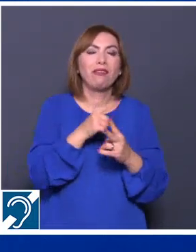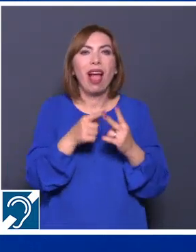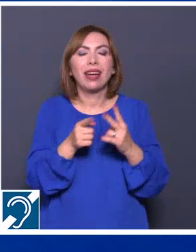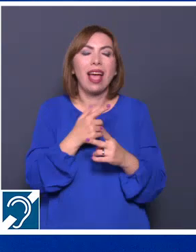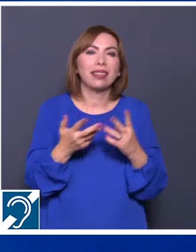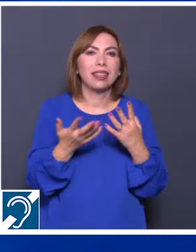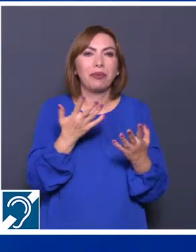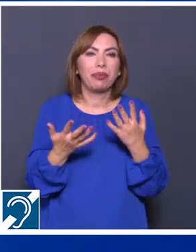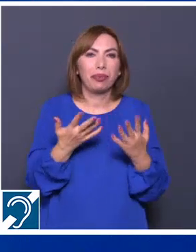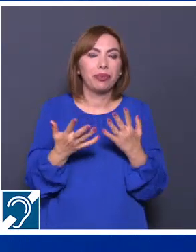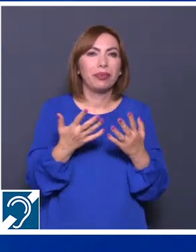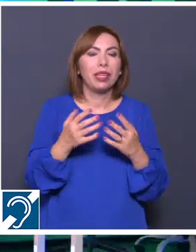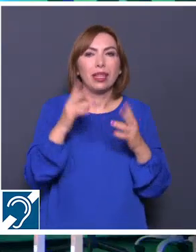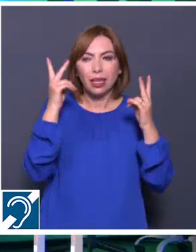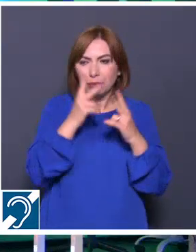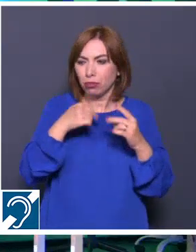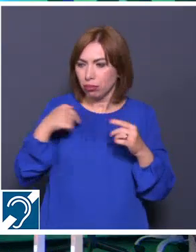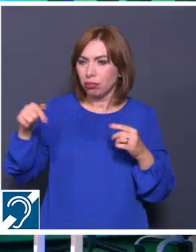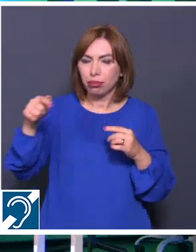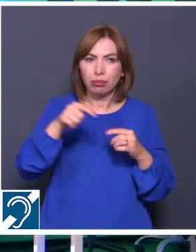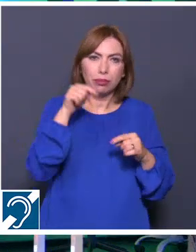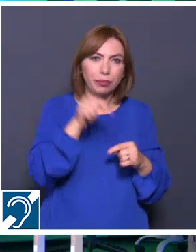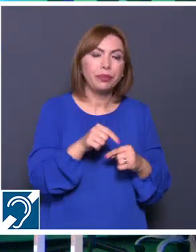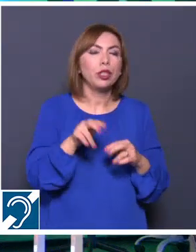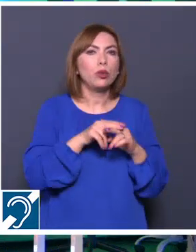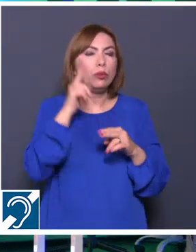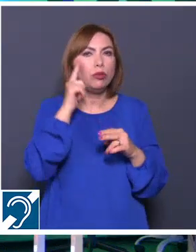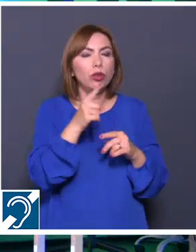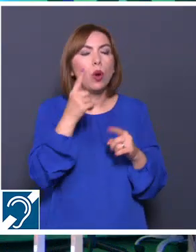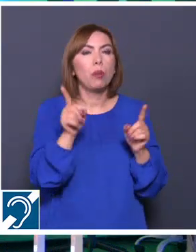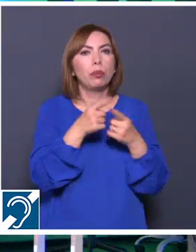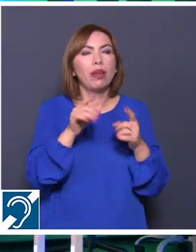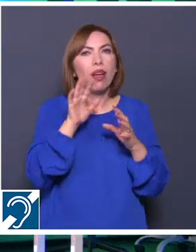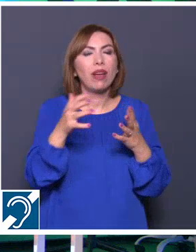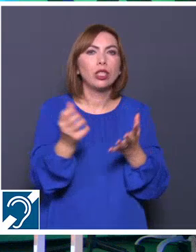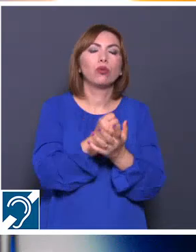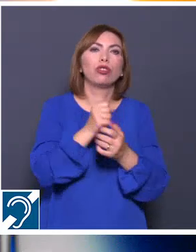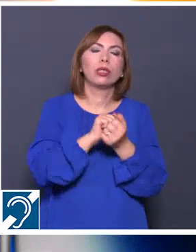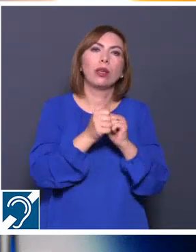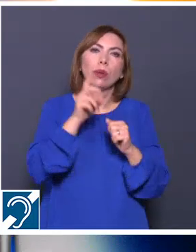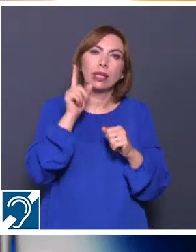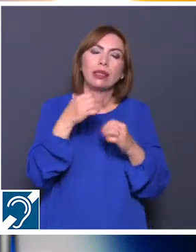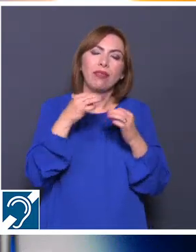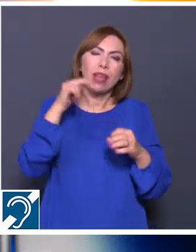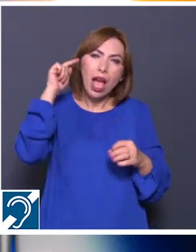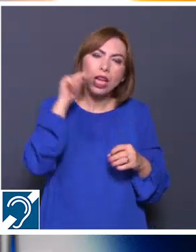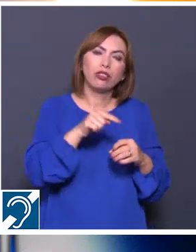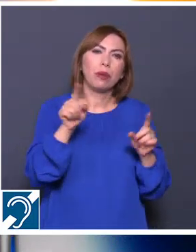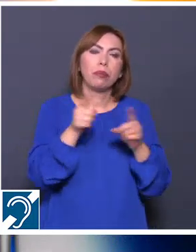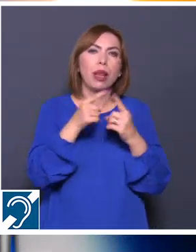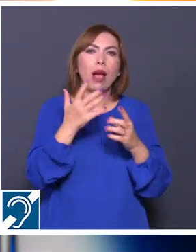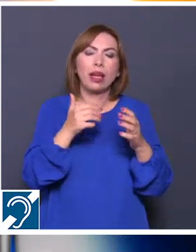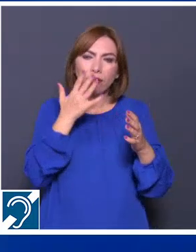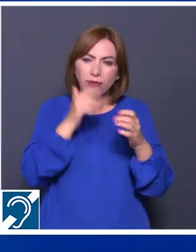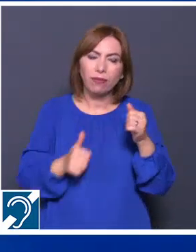mai de comun acord. Și cum știi că o piesă va avea succes sau că trebuie să fie acea piesă care să iasă în față?